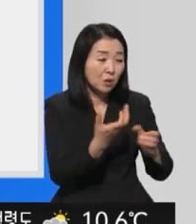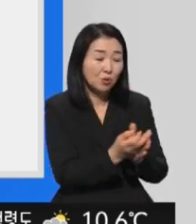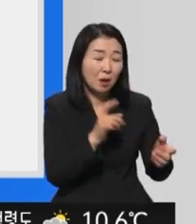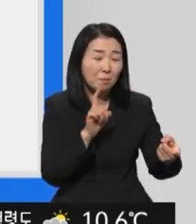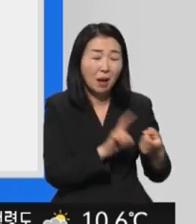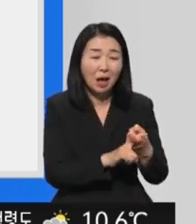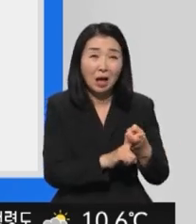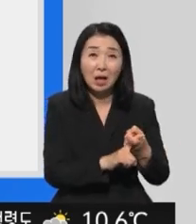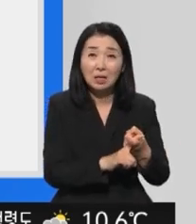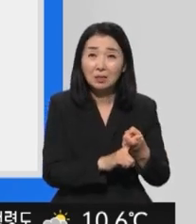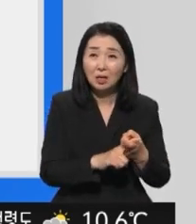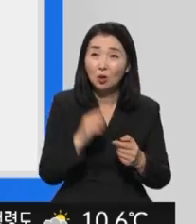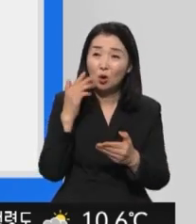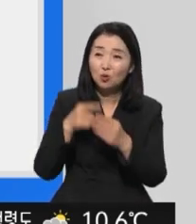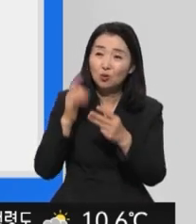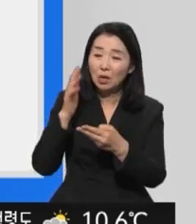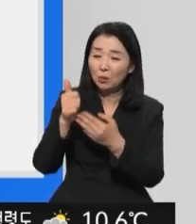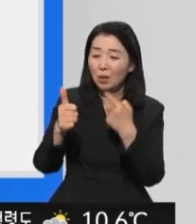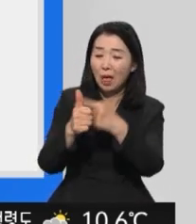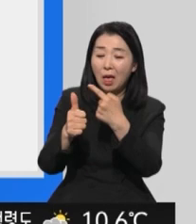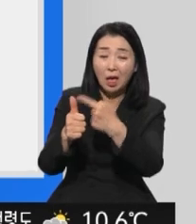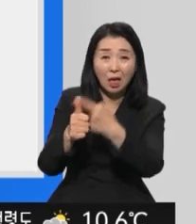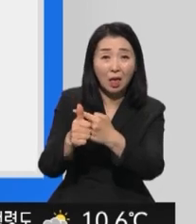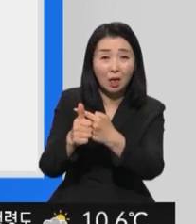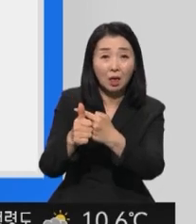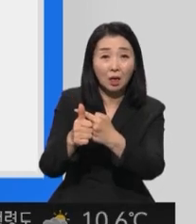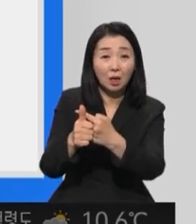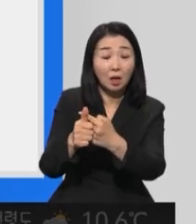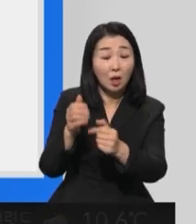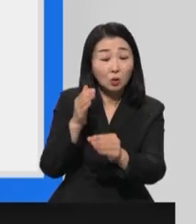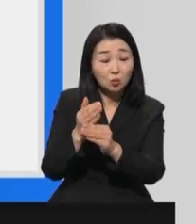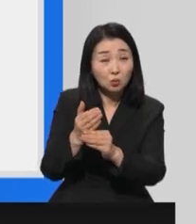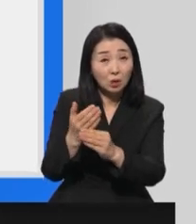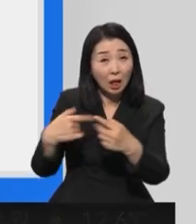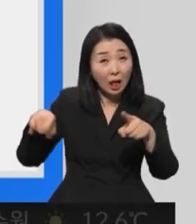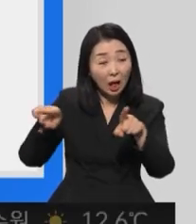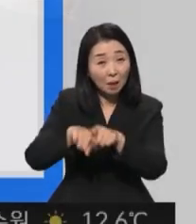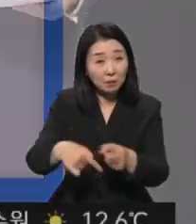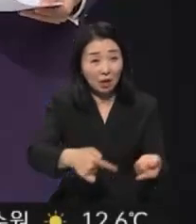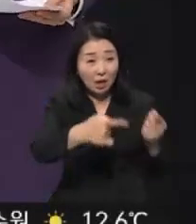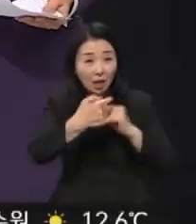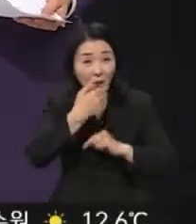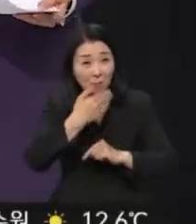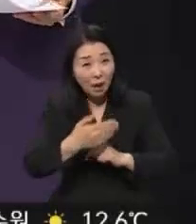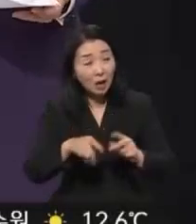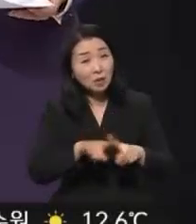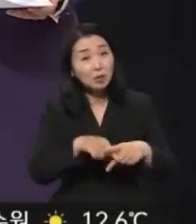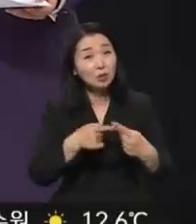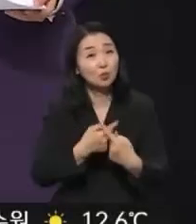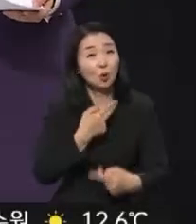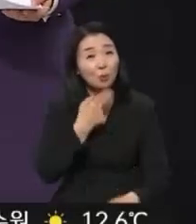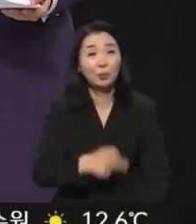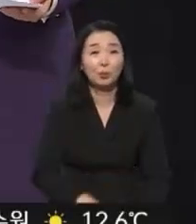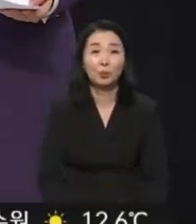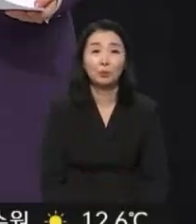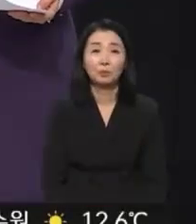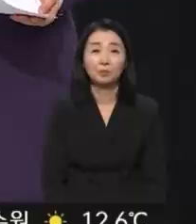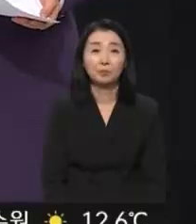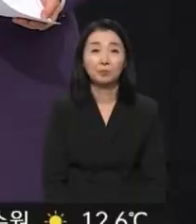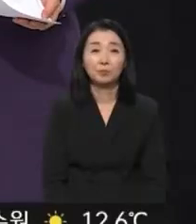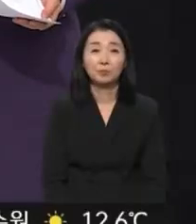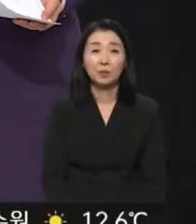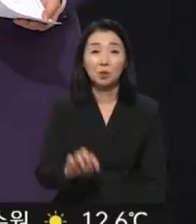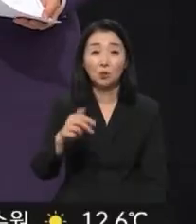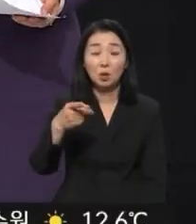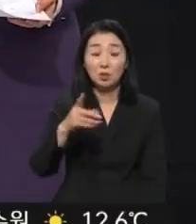돌팔매를 던져댄다면 당을 같이 해야 할 이유가 없는 것 아닐까 싶습니다. 그동안 이선 후퇴를 선언했던